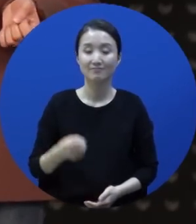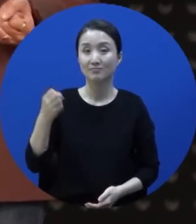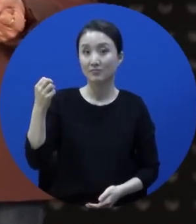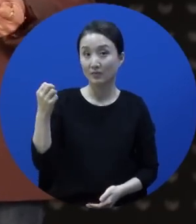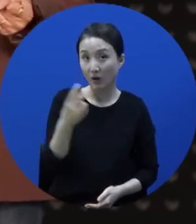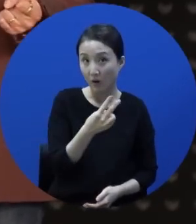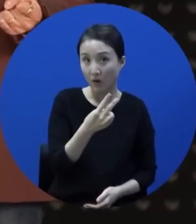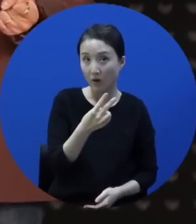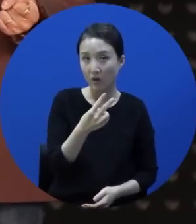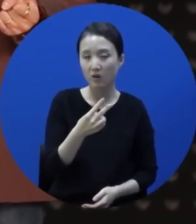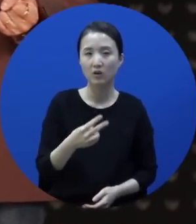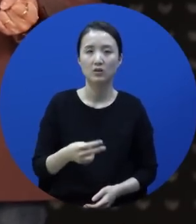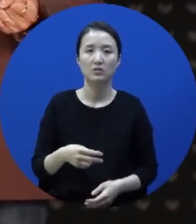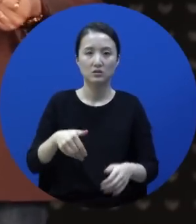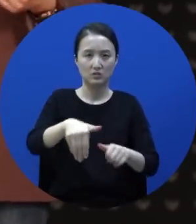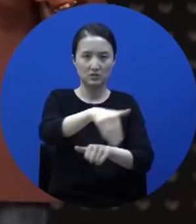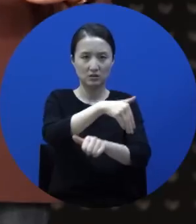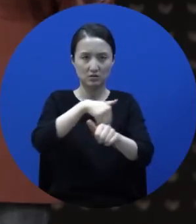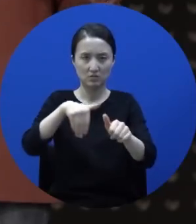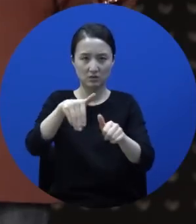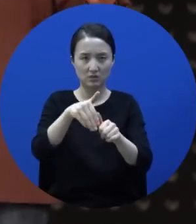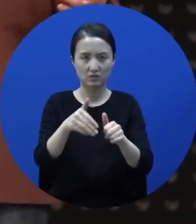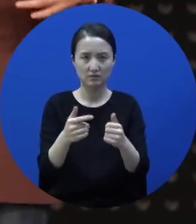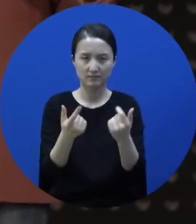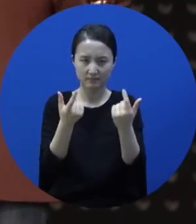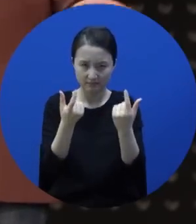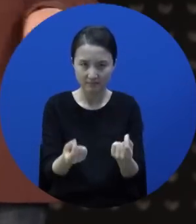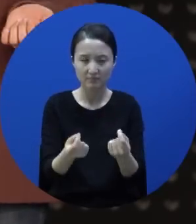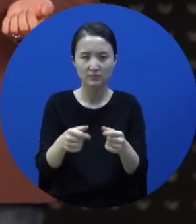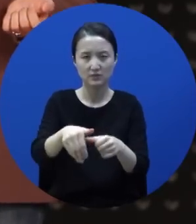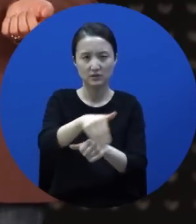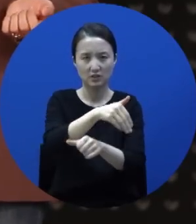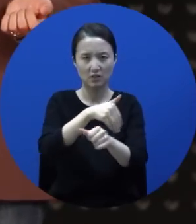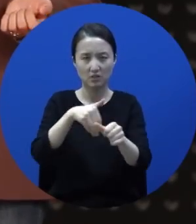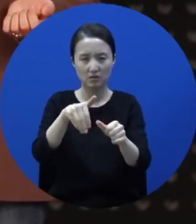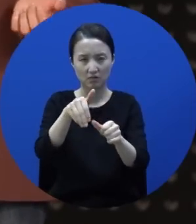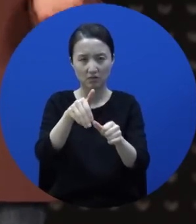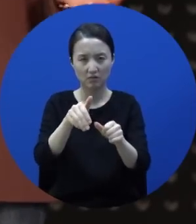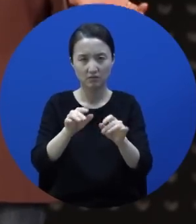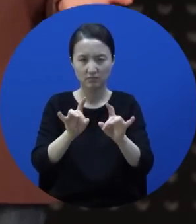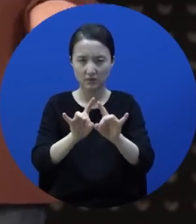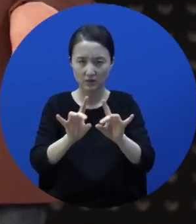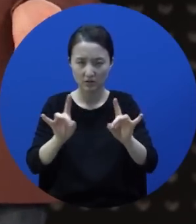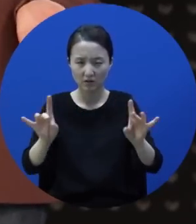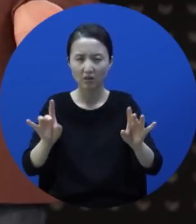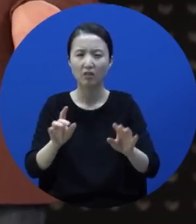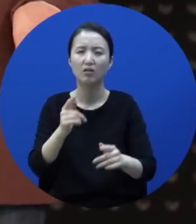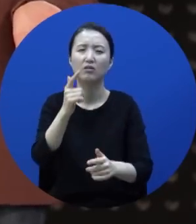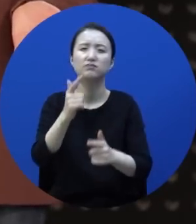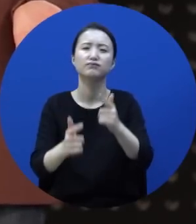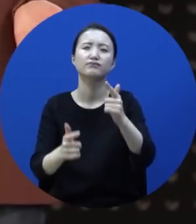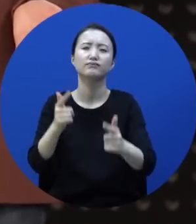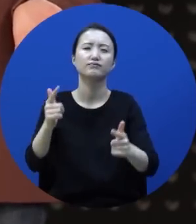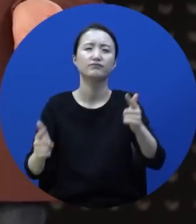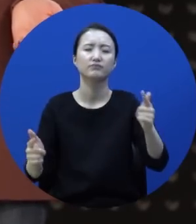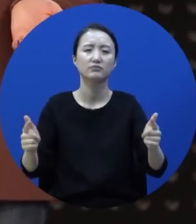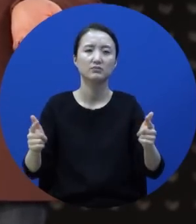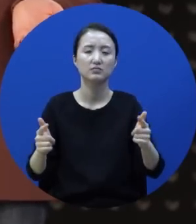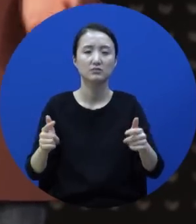해야 된다는 겁니다. 사실 우리가 SNS를 너무 많이 사용을 하죠. 채널들이 너무 많이 존재를 하고